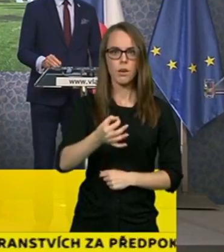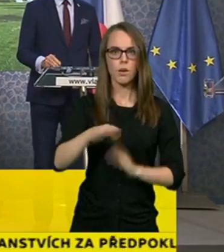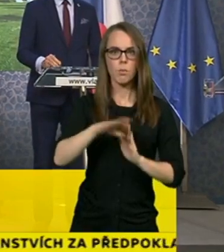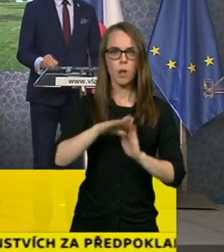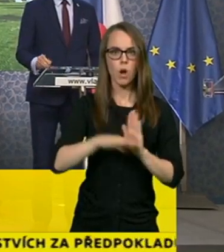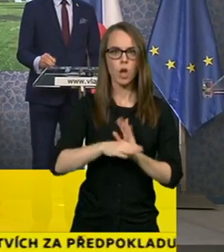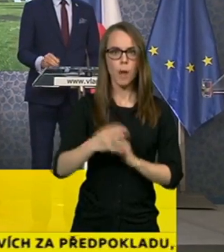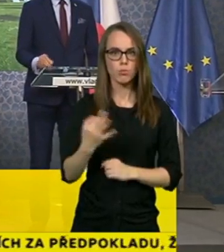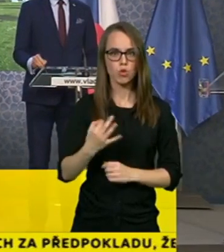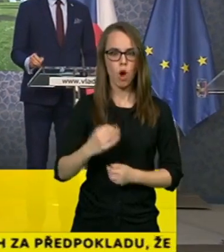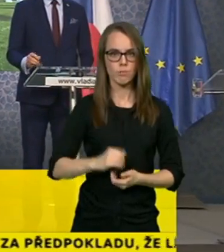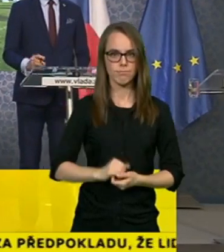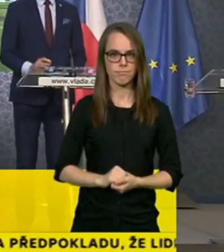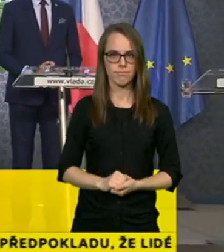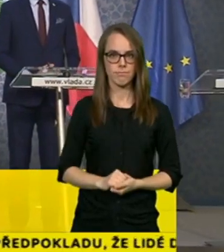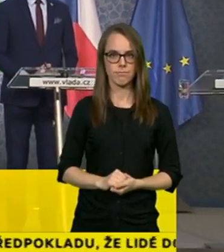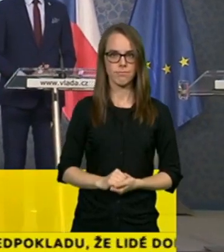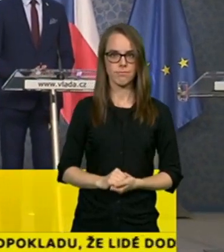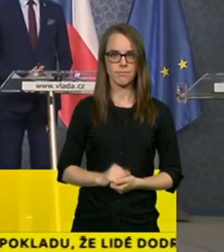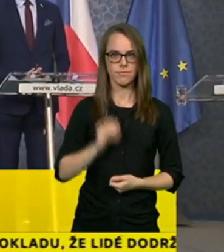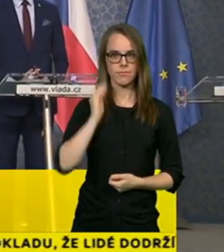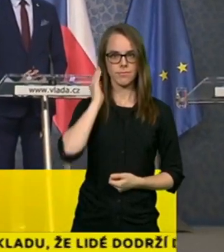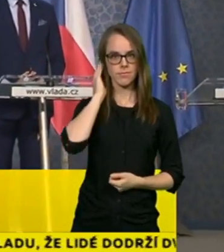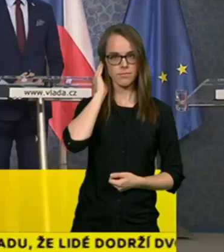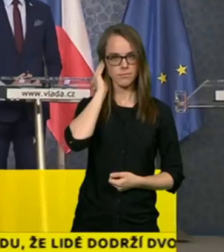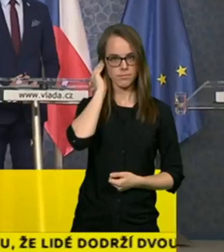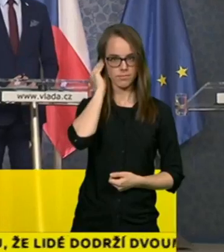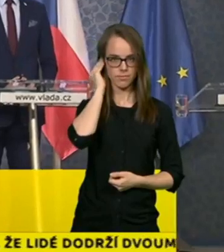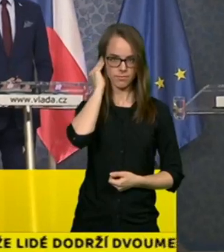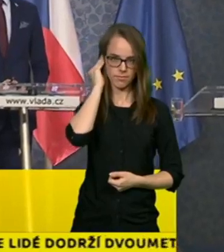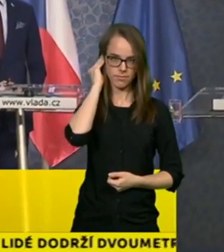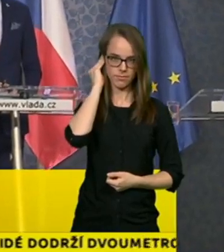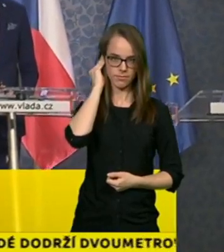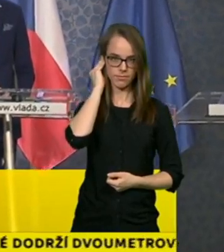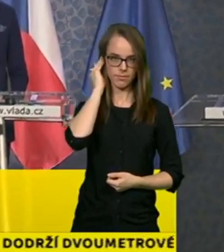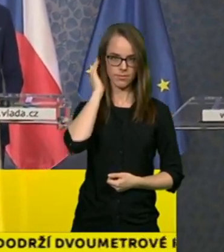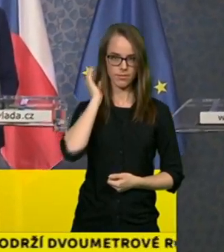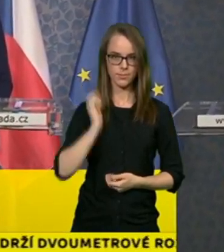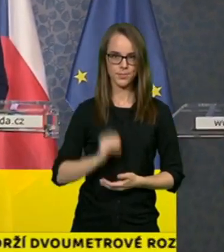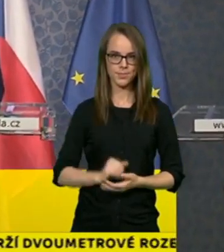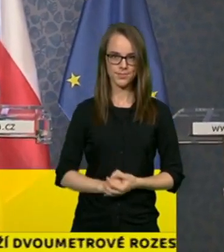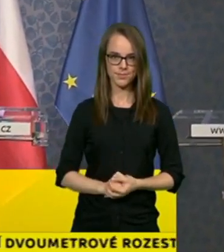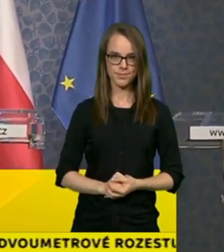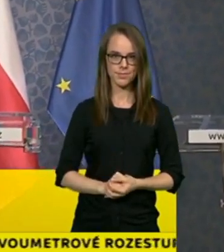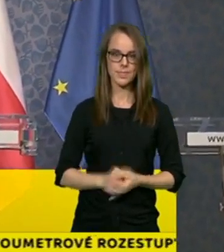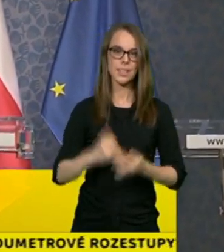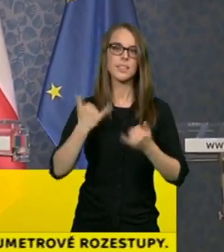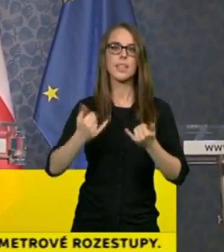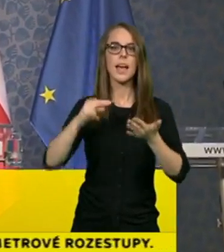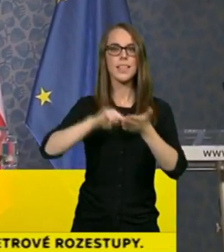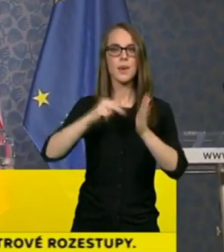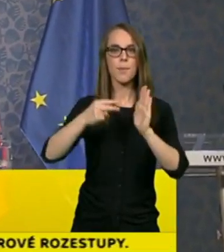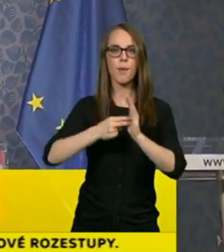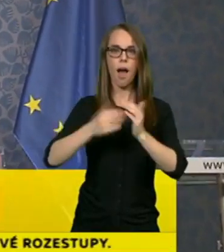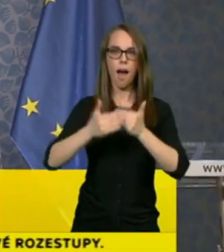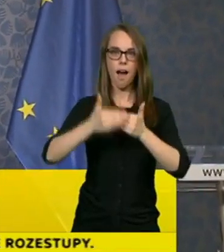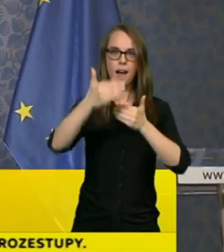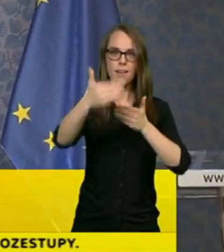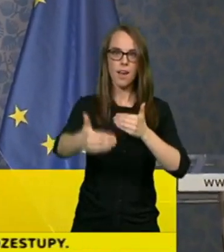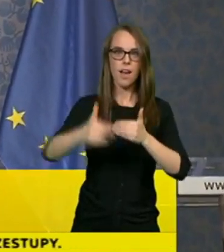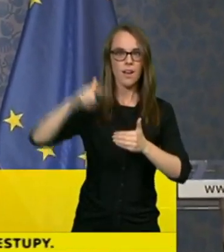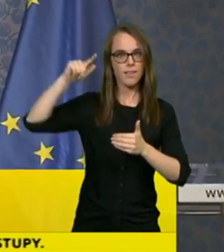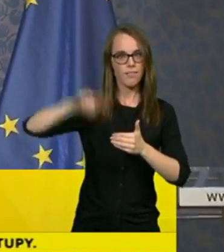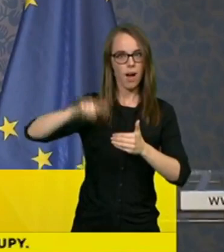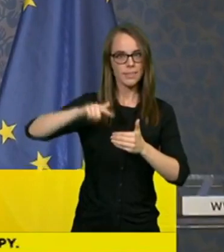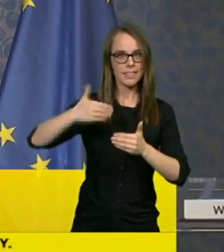nějakého harmonogramu. Nicméně v rámci toho harmonogramu, který vláda během těch dvou měsíců představila, různě ho měnila, tak tam byly i nějaké možné výjimky. Tak